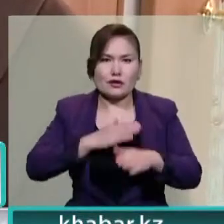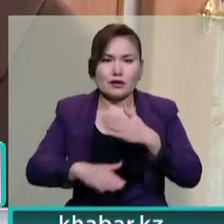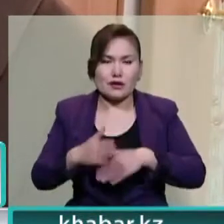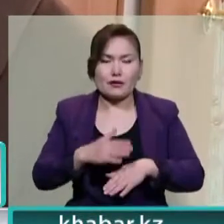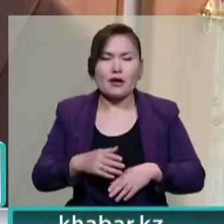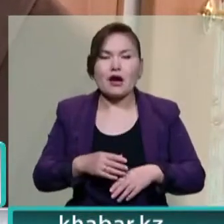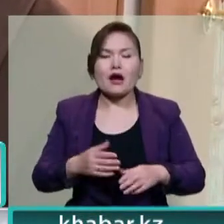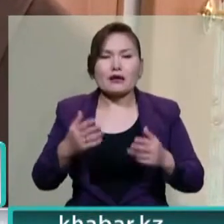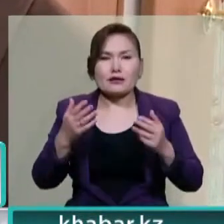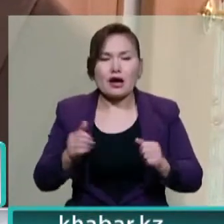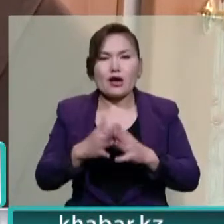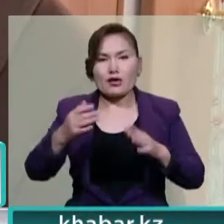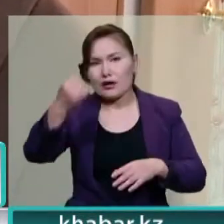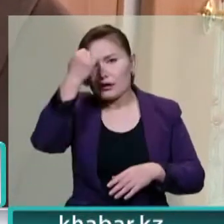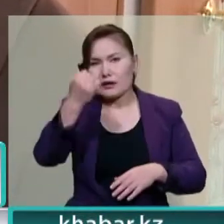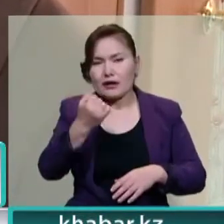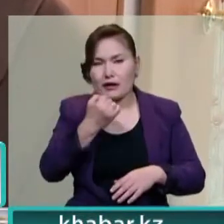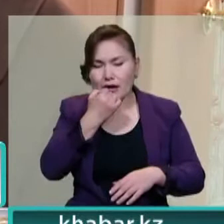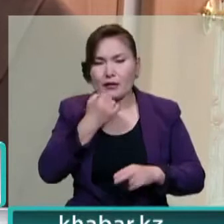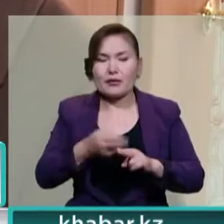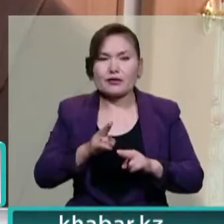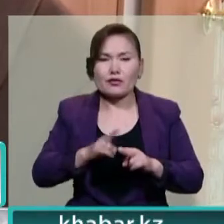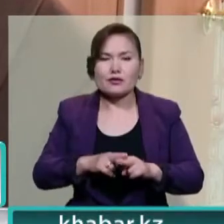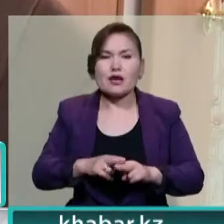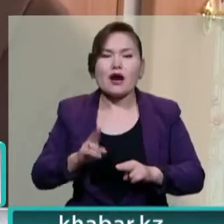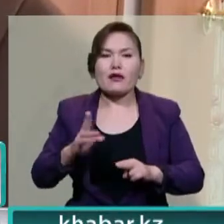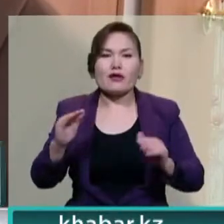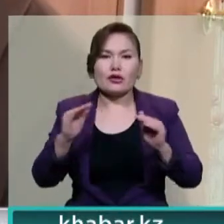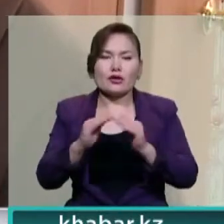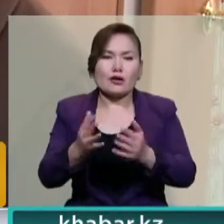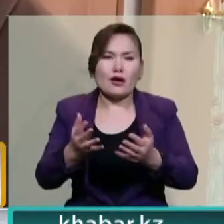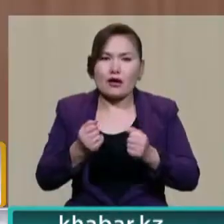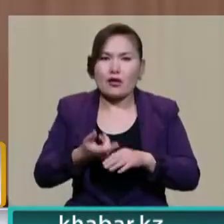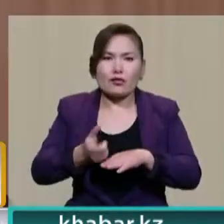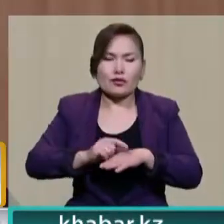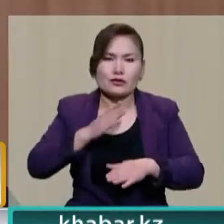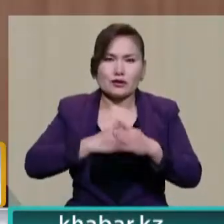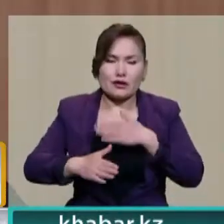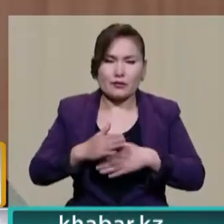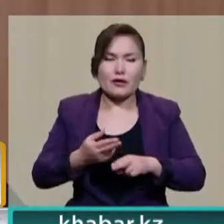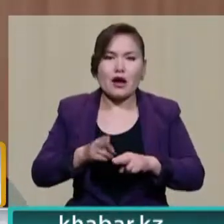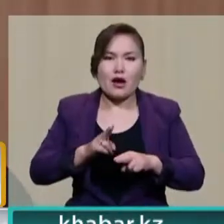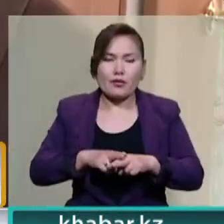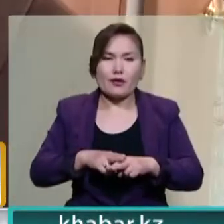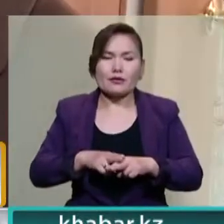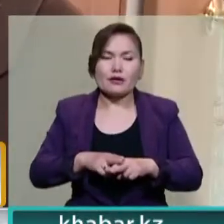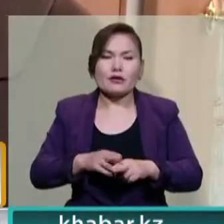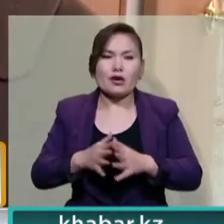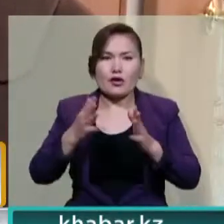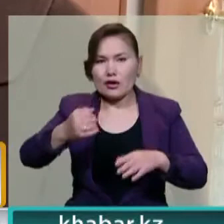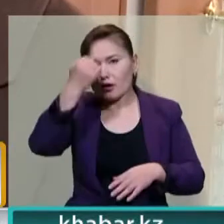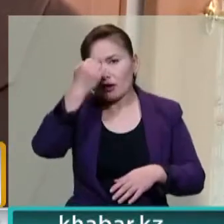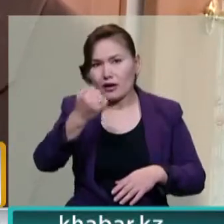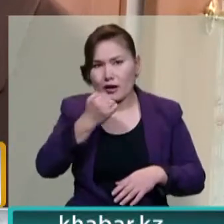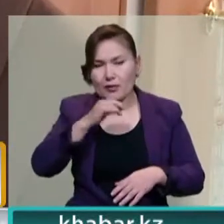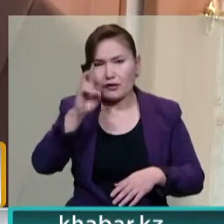көп балалары отбасы үй ала берсе, мен соларға қуанамын. Осы қуанышқа жеткеніме